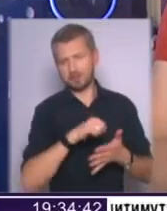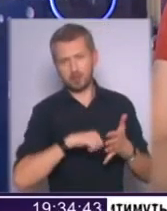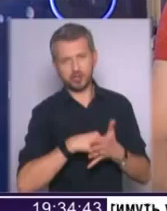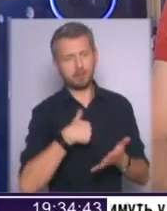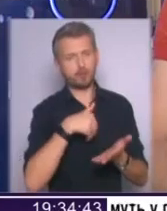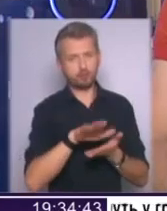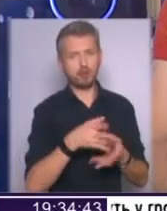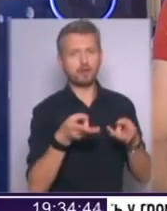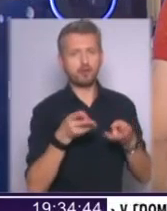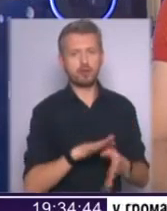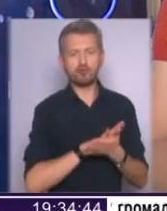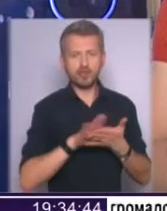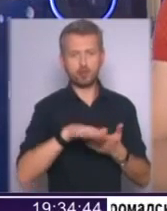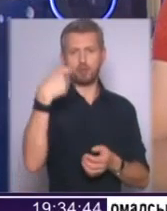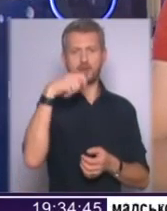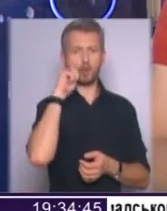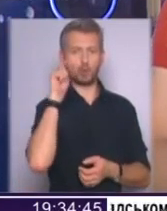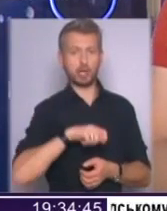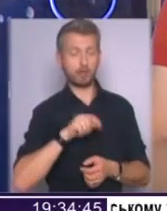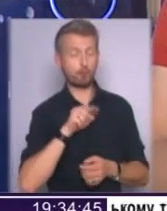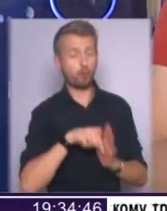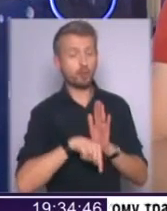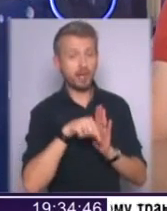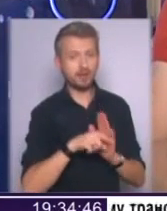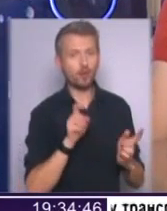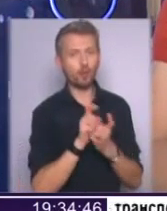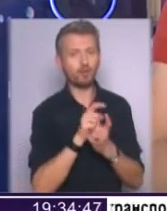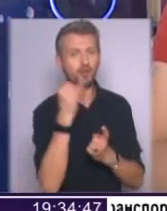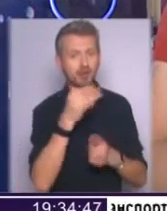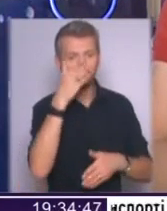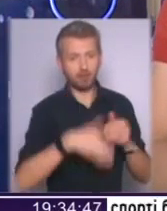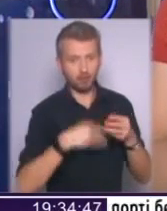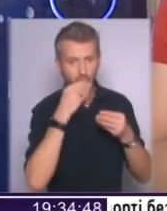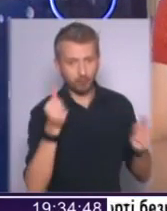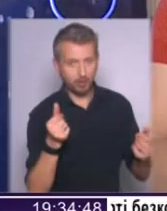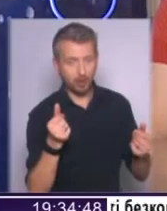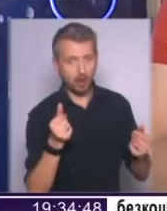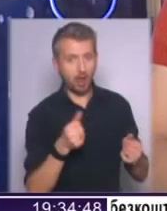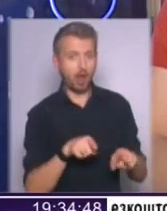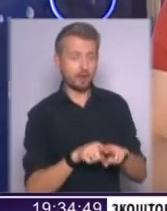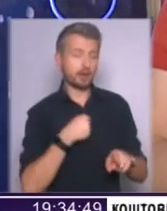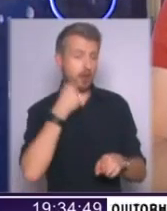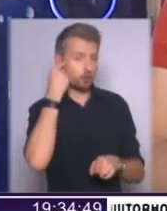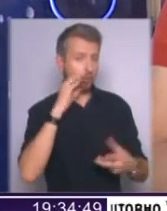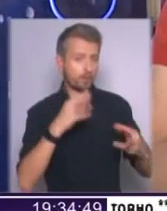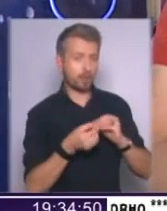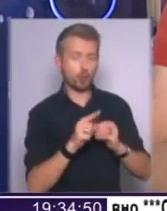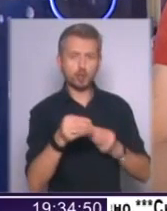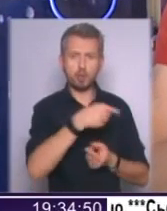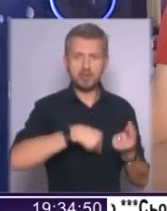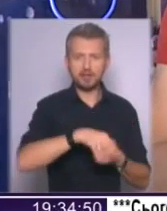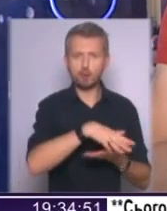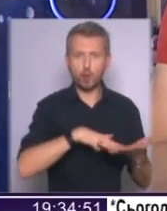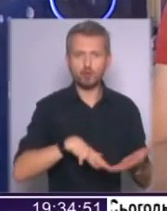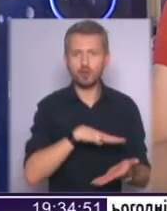лише президентом країни. Тобто в цьому сенсі конфлікт інтересів був припинений. А так я думаю, що от і внаслідок того, що бізнес продовжує бути